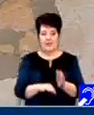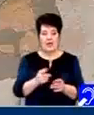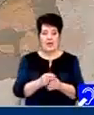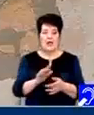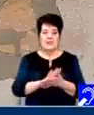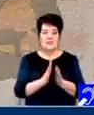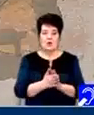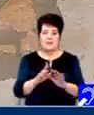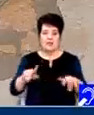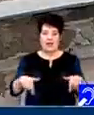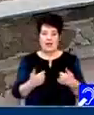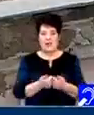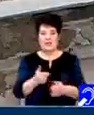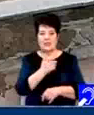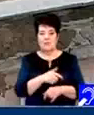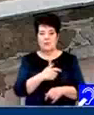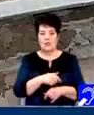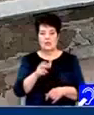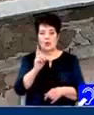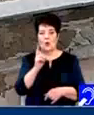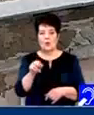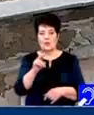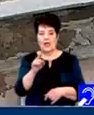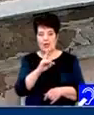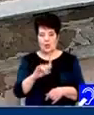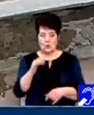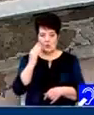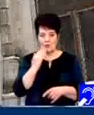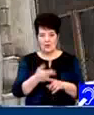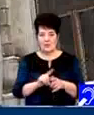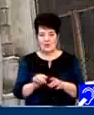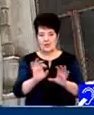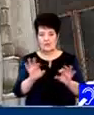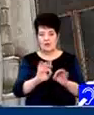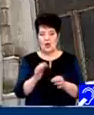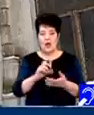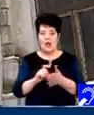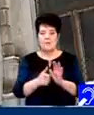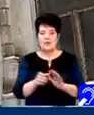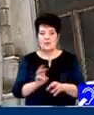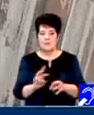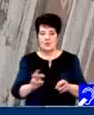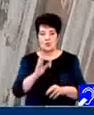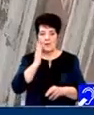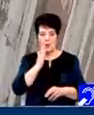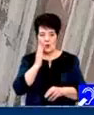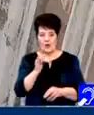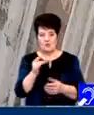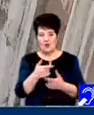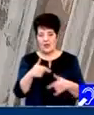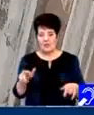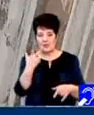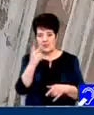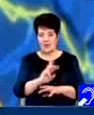de situația creată, deputatul român Constantin Codreanu a adresat următorul mesaj șefului cabinetului de miniștri de la București și altor